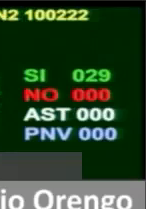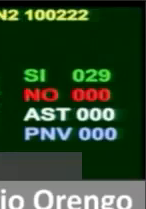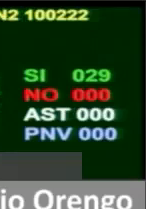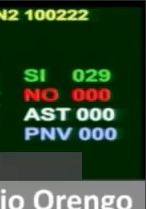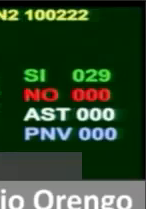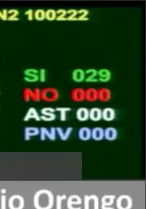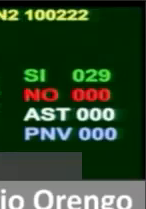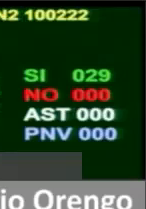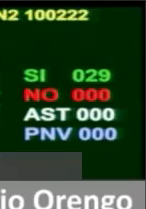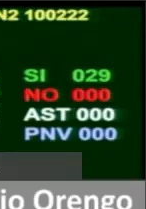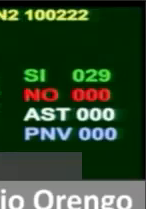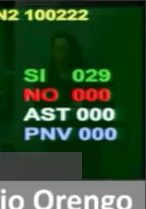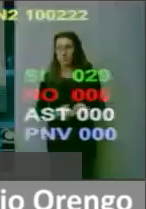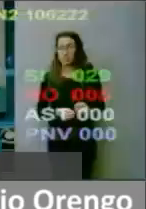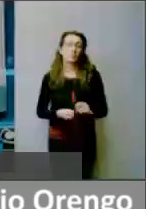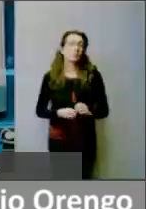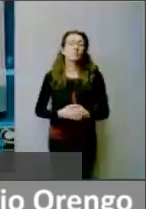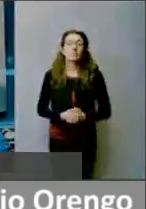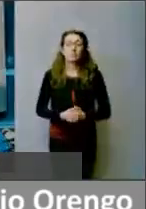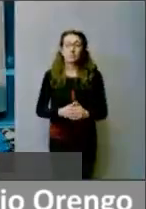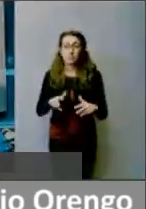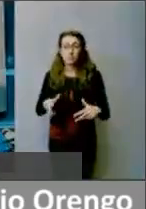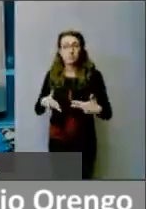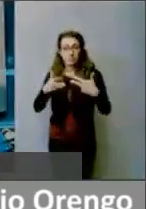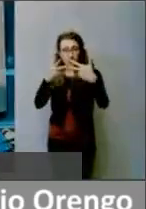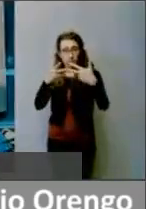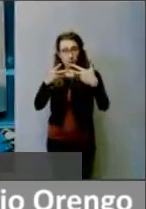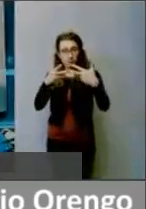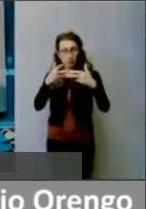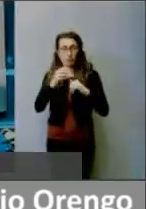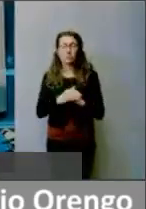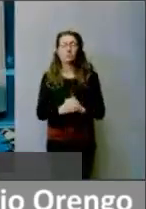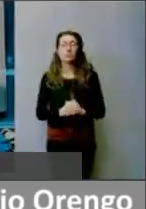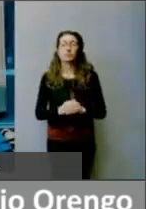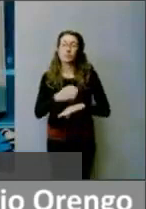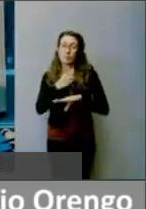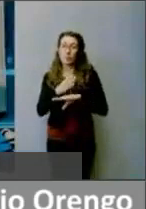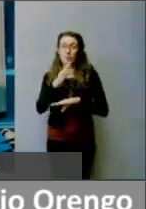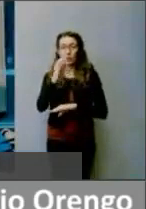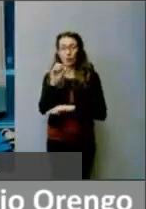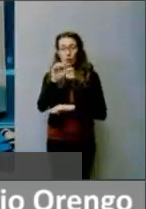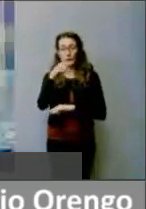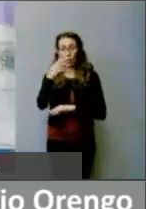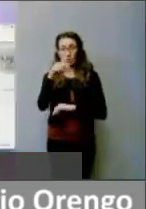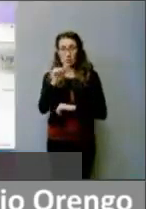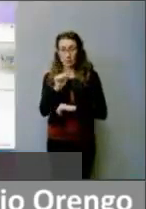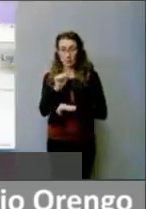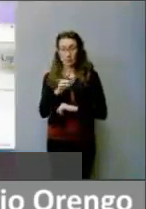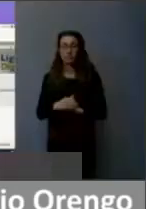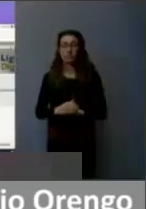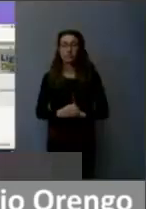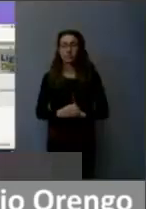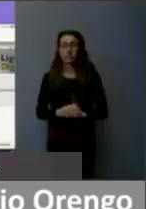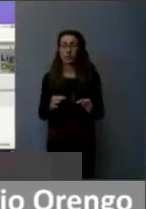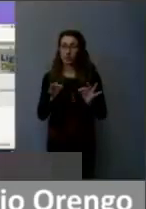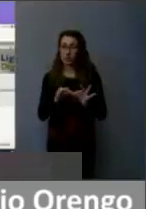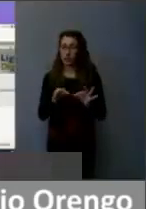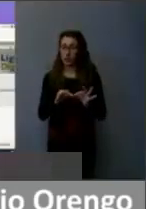Chiamiamo alla votazione colleghi da remoto, collegati da remoto. Consigliere Costa. Favorevole.